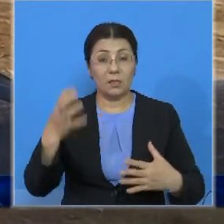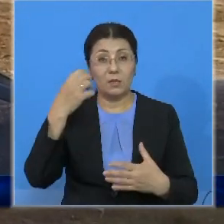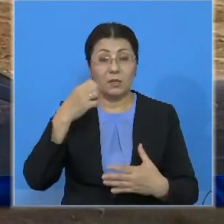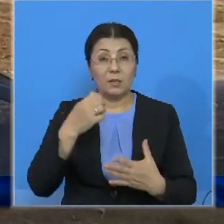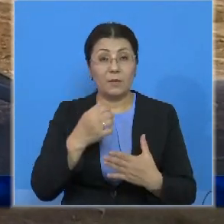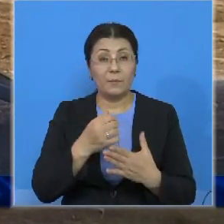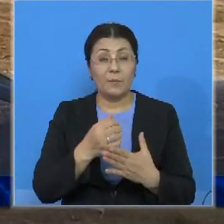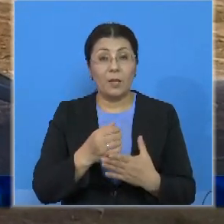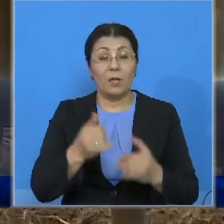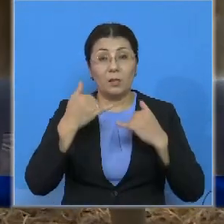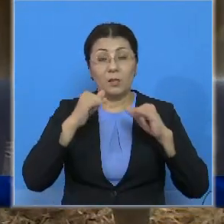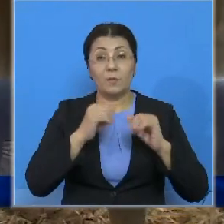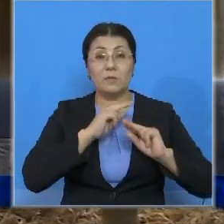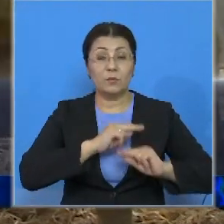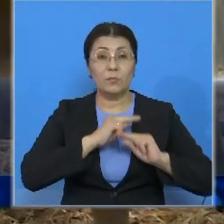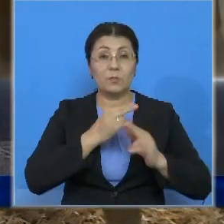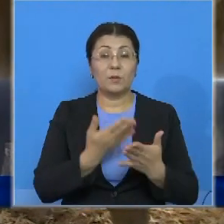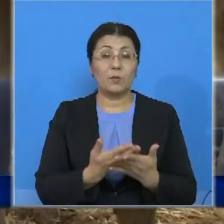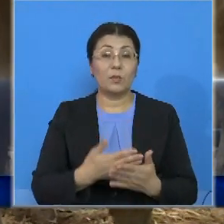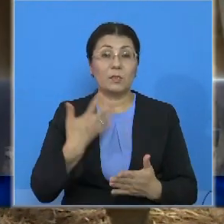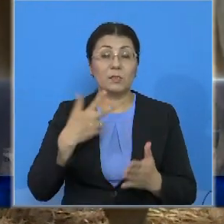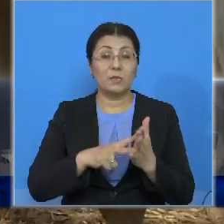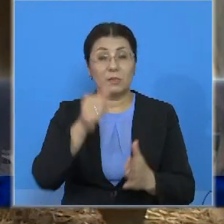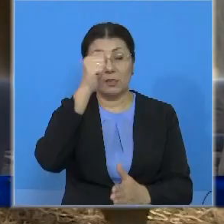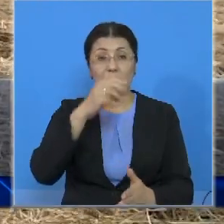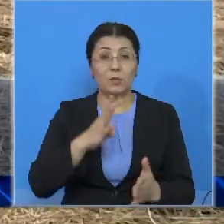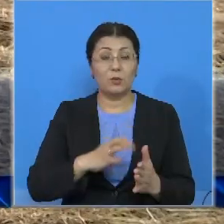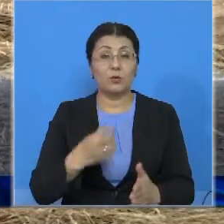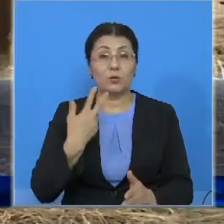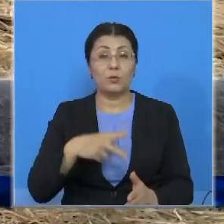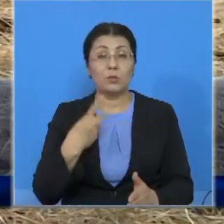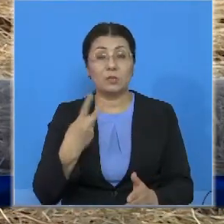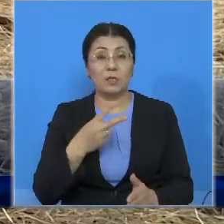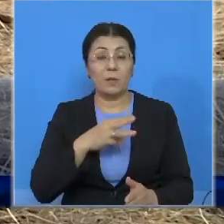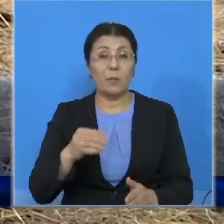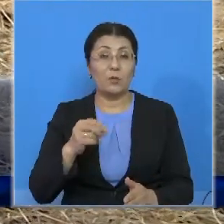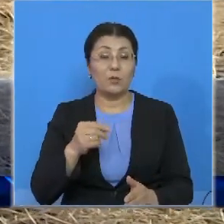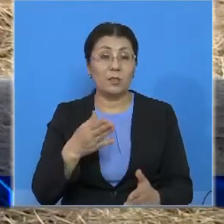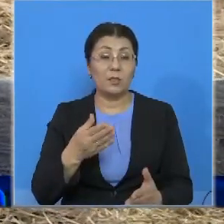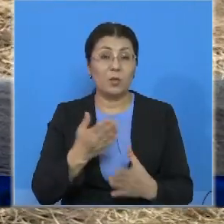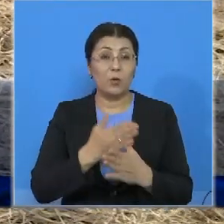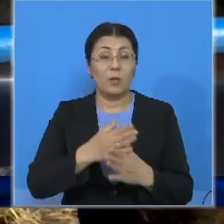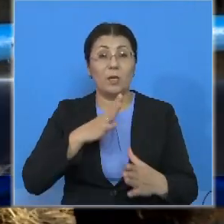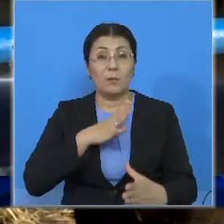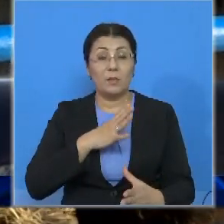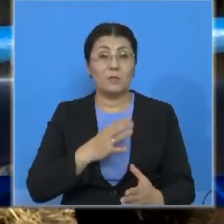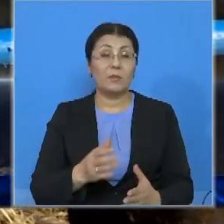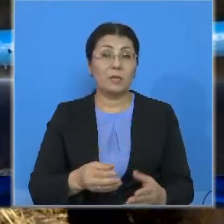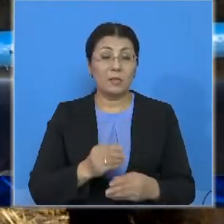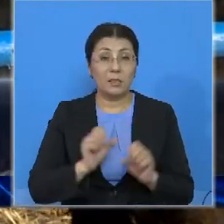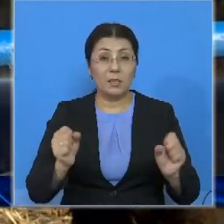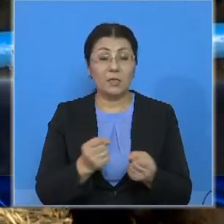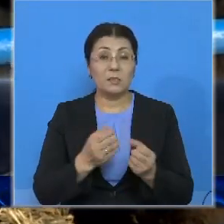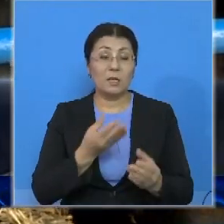асылдандыру бағытында өнімді жұмыс істеп келеді. Оларға биыл 8 айда 432 миллион теңгеден астам субсидия төленді. Қысқы мал азығын дайындау жұмысы